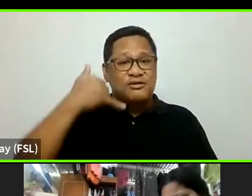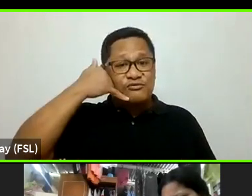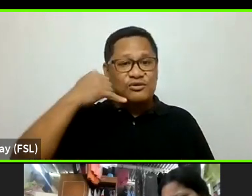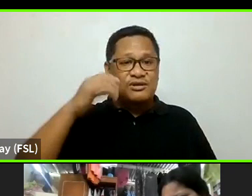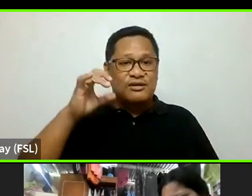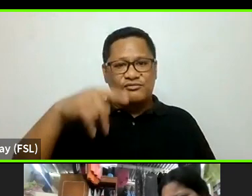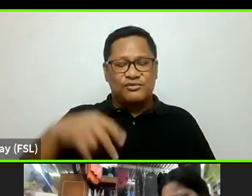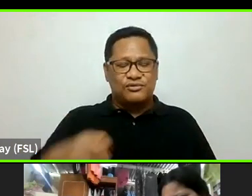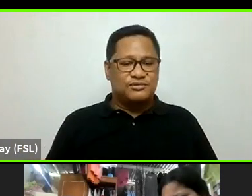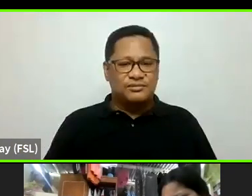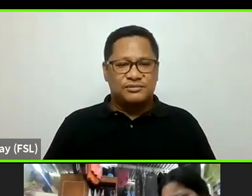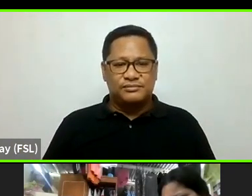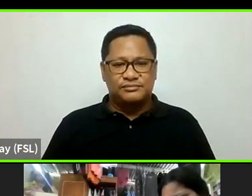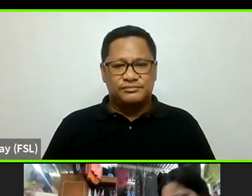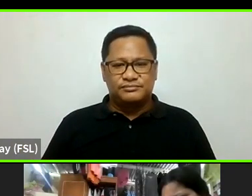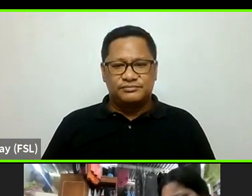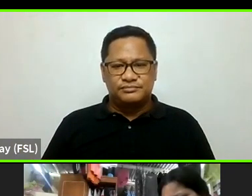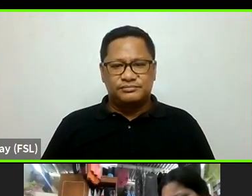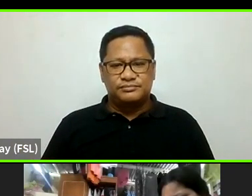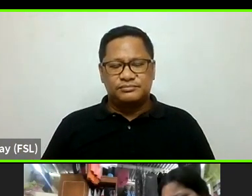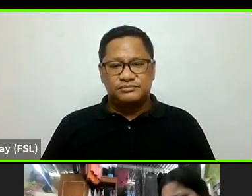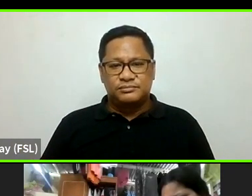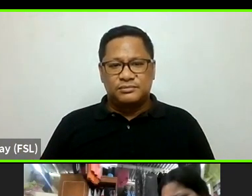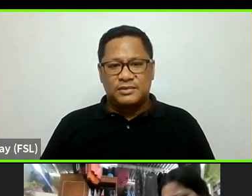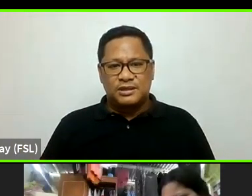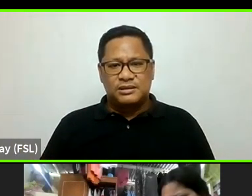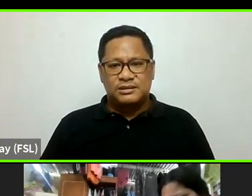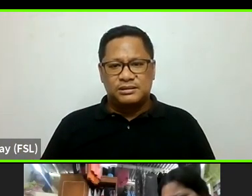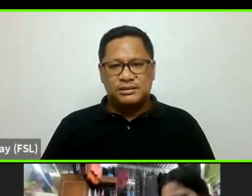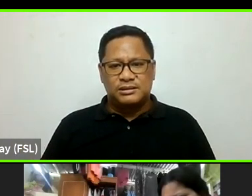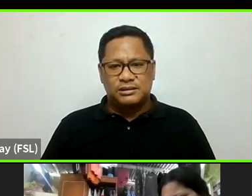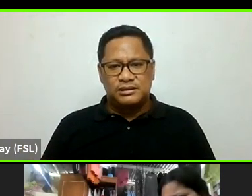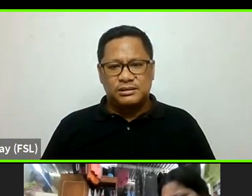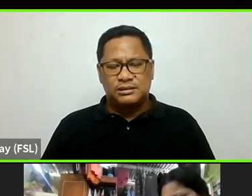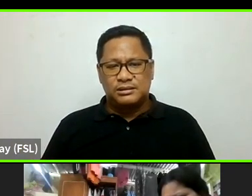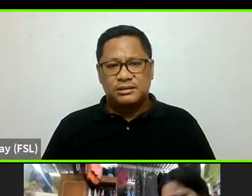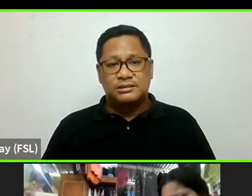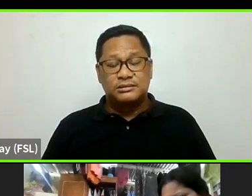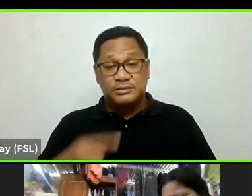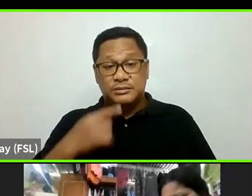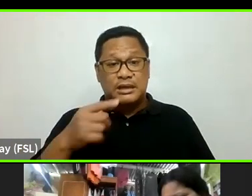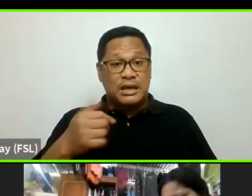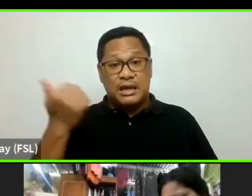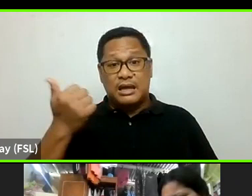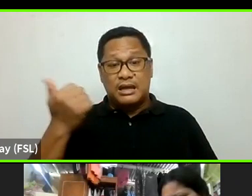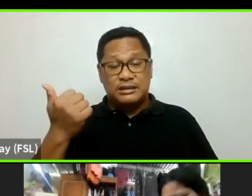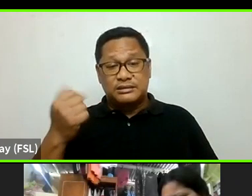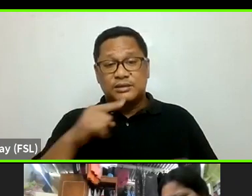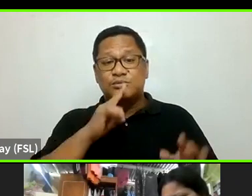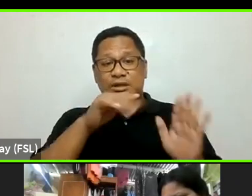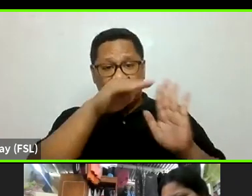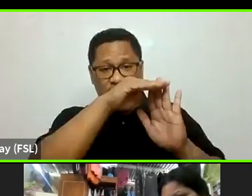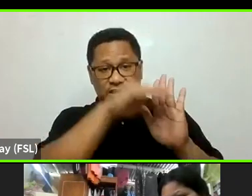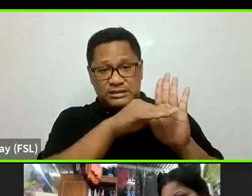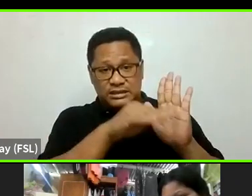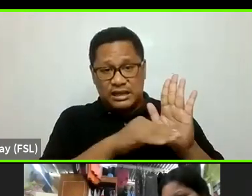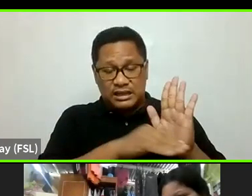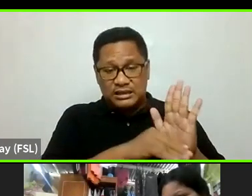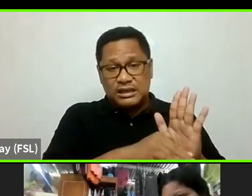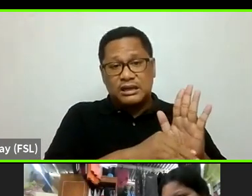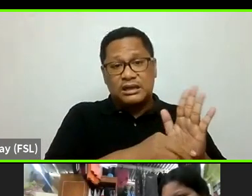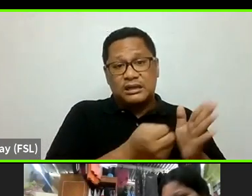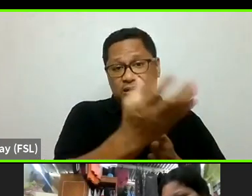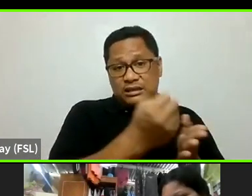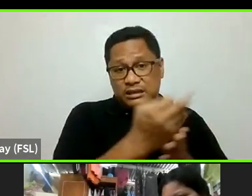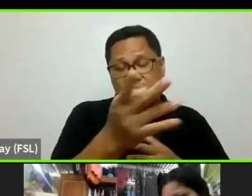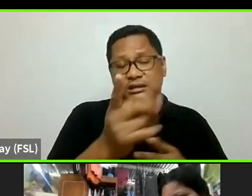I'm on the phone. Ah, on the phone. I see. Okay. Yeah. So, yung isang papel, listahan ng mga gastusin. Tapos yung isang